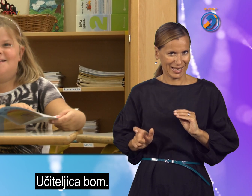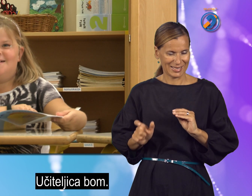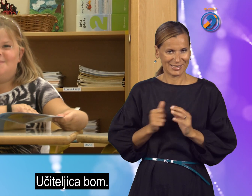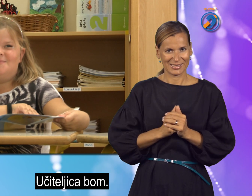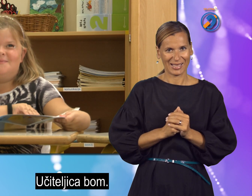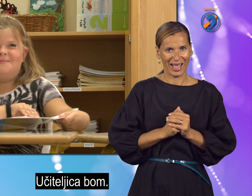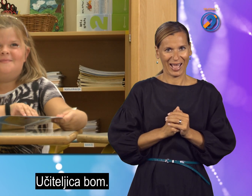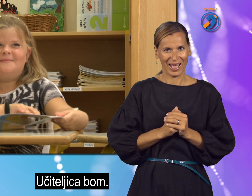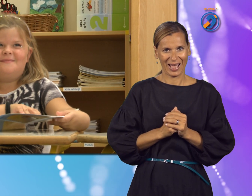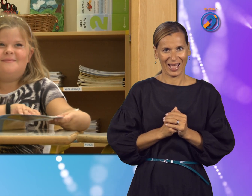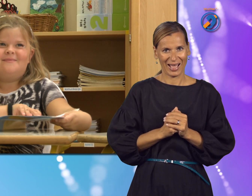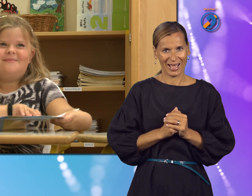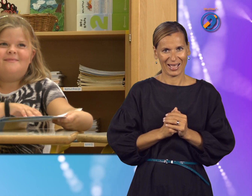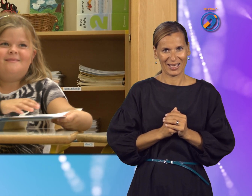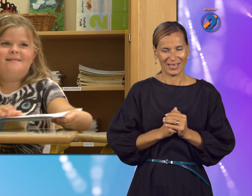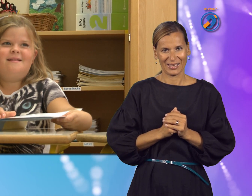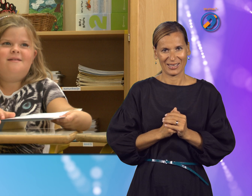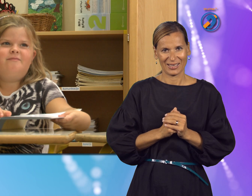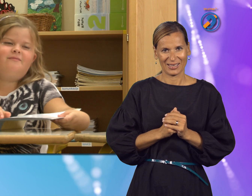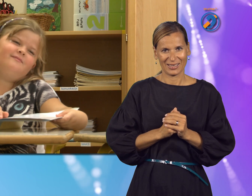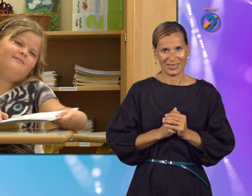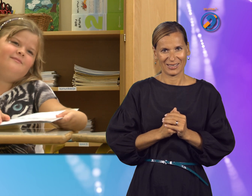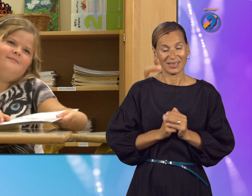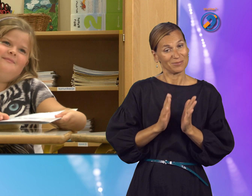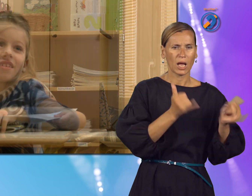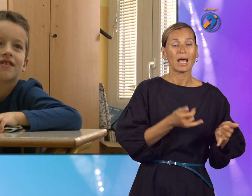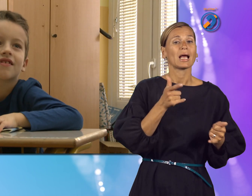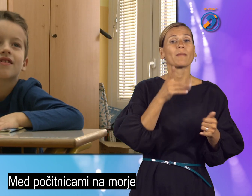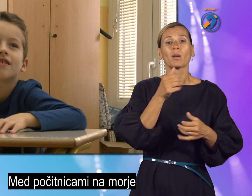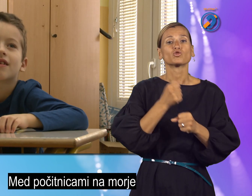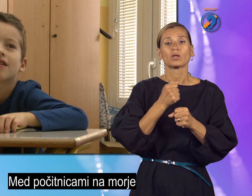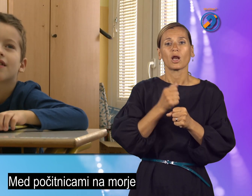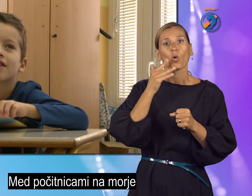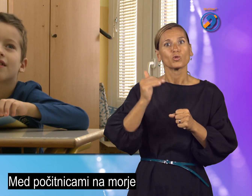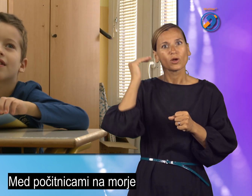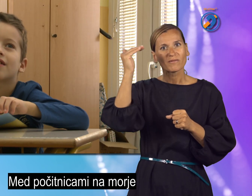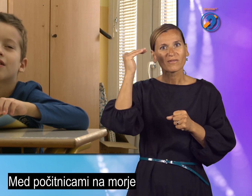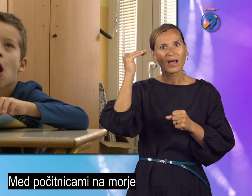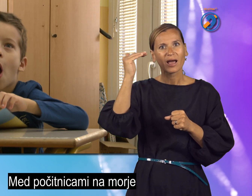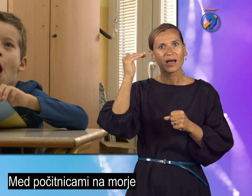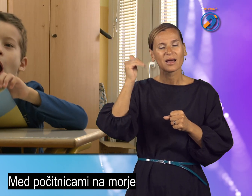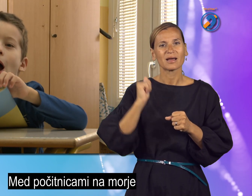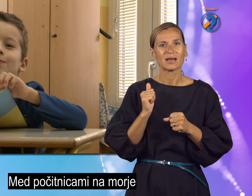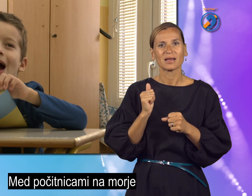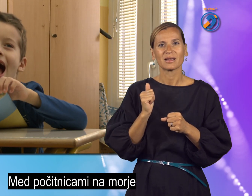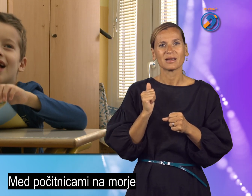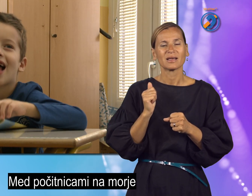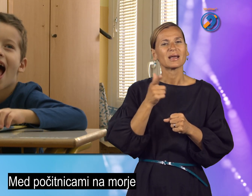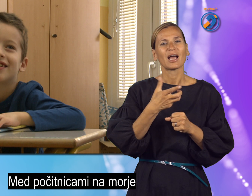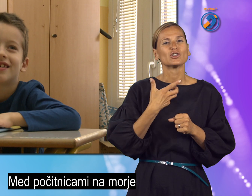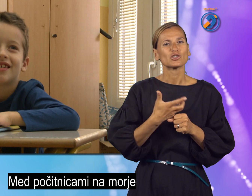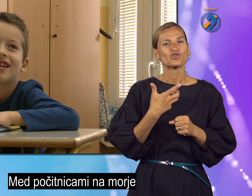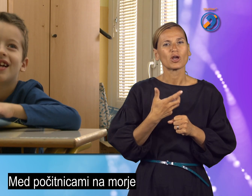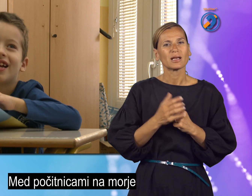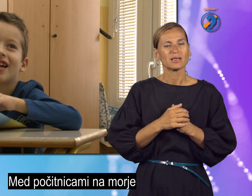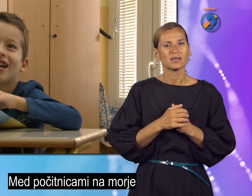Učiteljica. Zoja bo pa učiteljica. Kaj pa boš, ko boš velik? Kaj